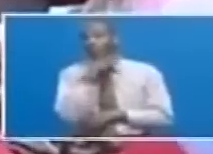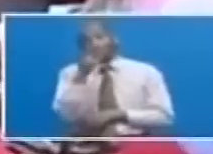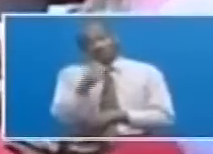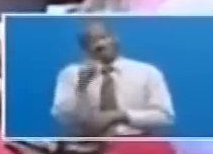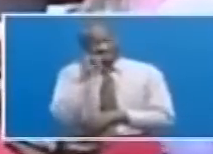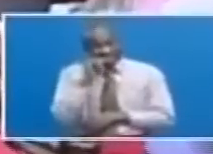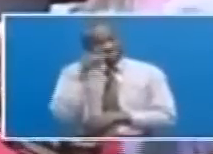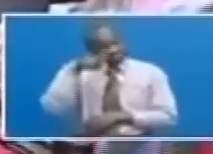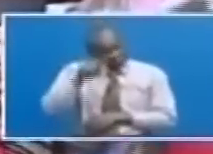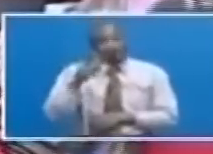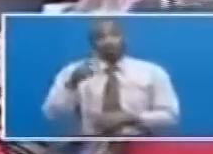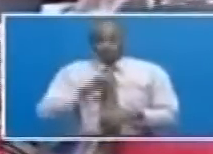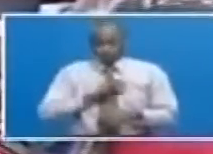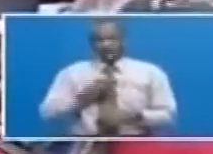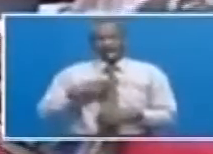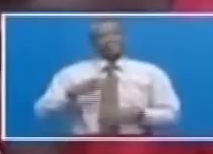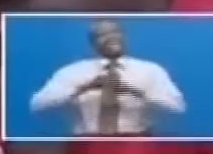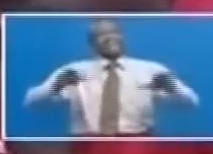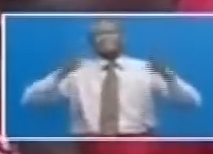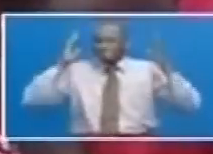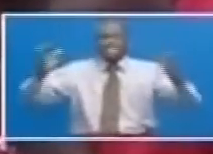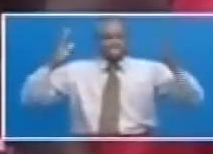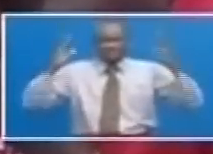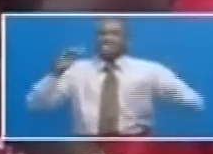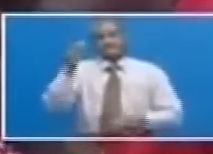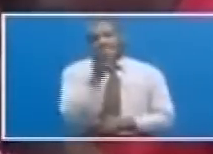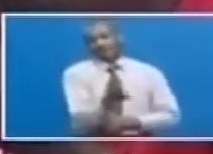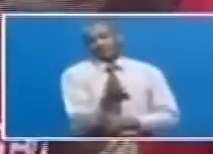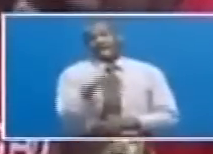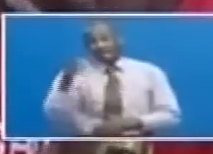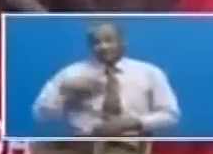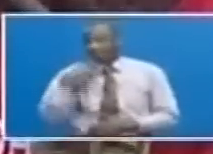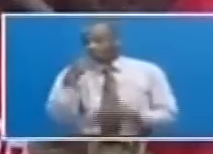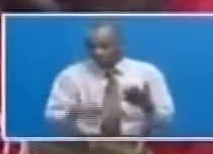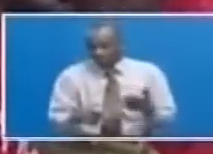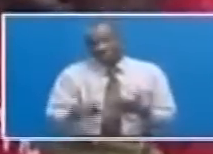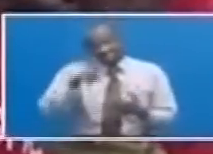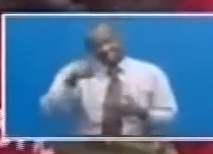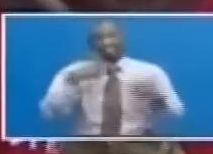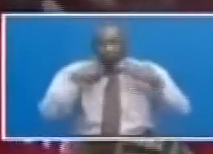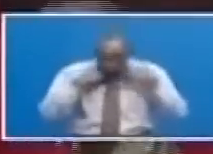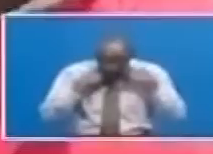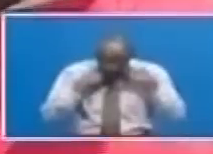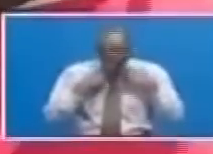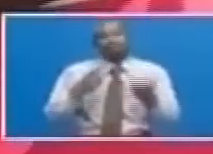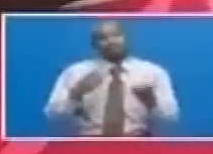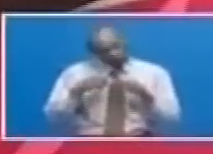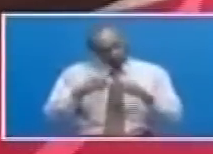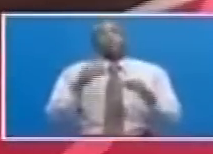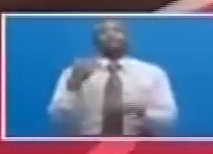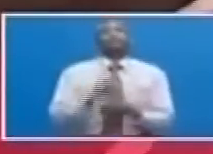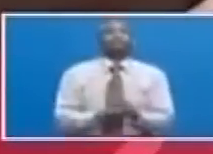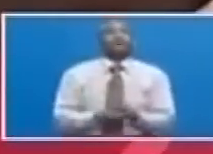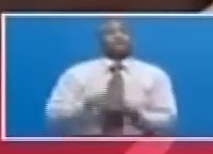Uingereza inamiliki baadhi ya mapande makubwa ya ardhi nchini Kenya, wengine wakidhania kuwa ni ukoloni mamboleo. Si